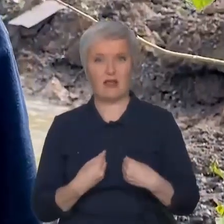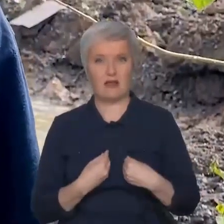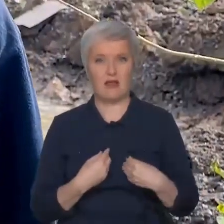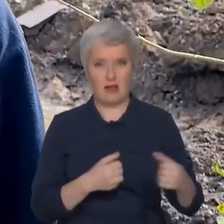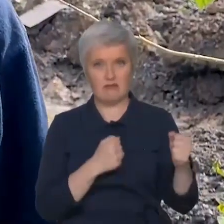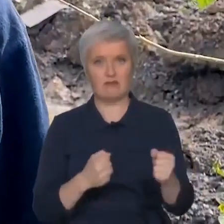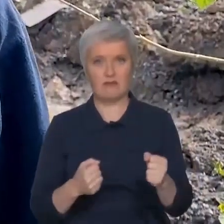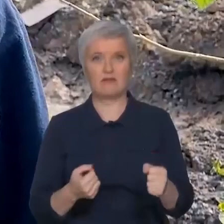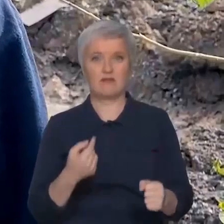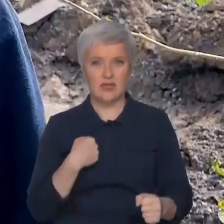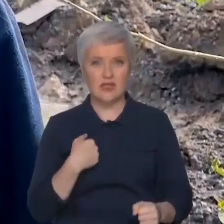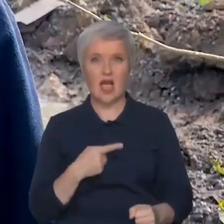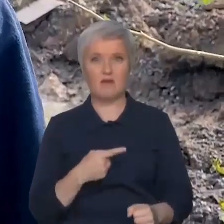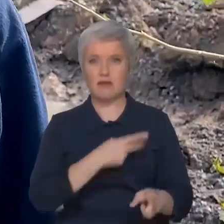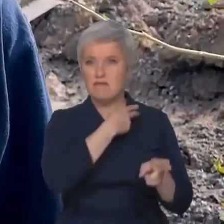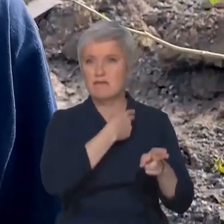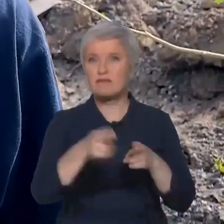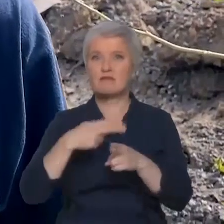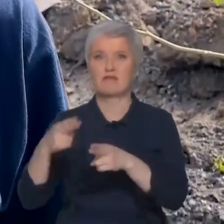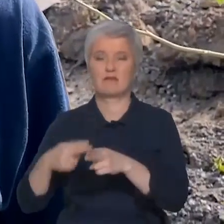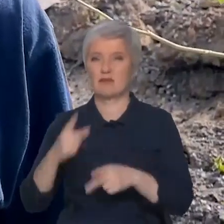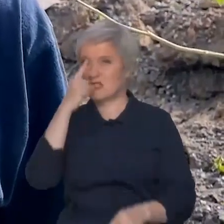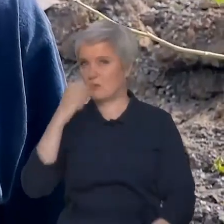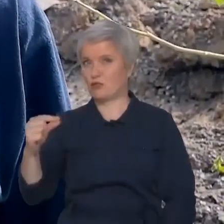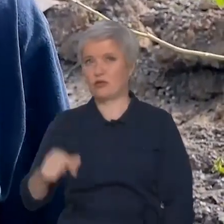Автомат, то я би розділився з цим